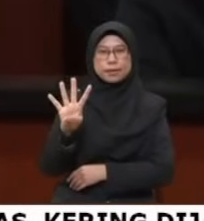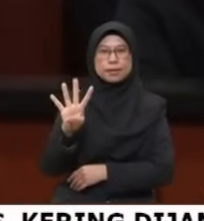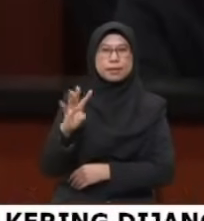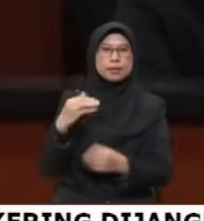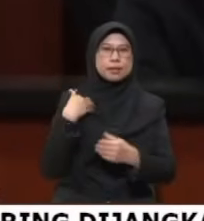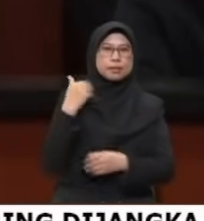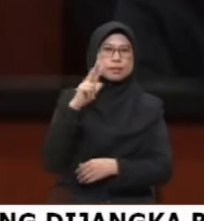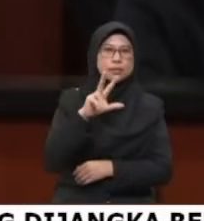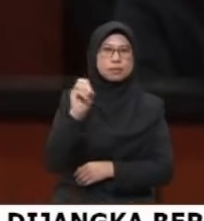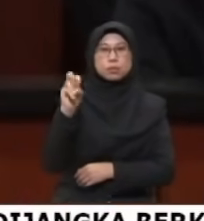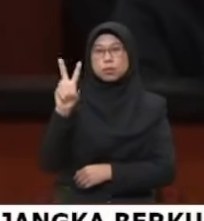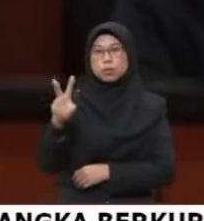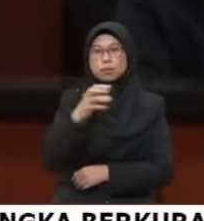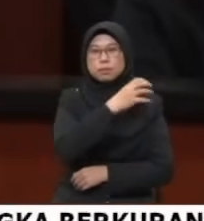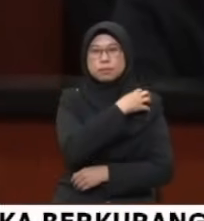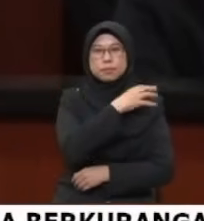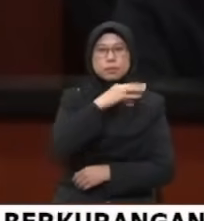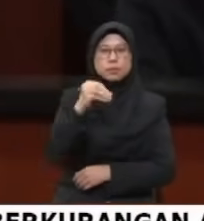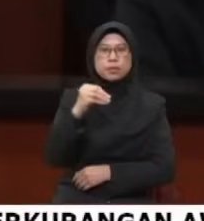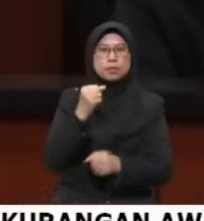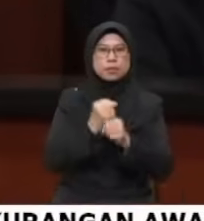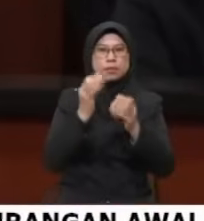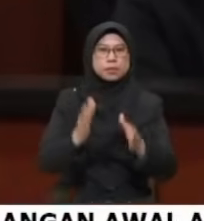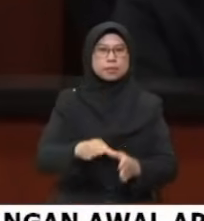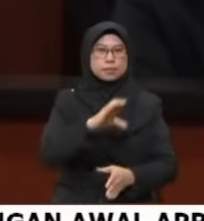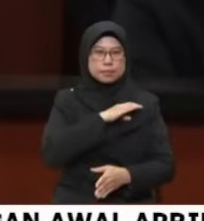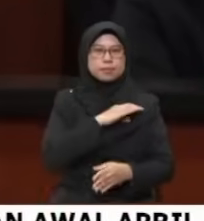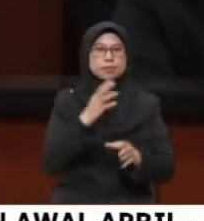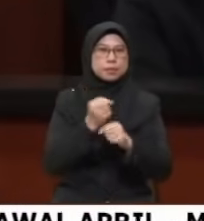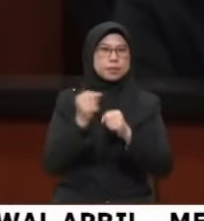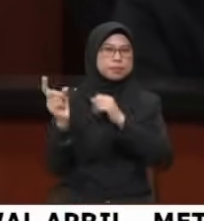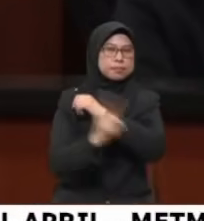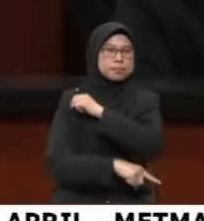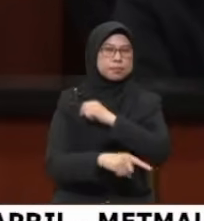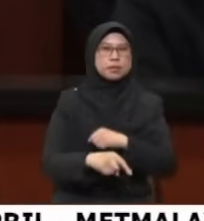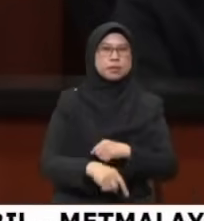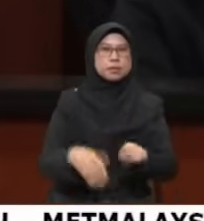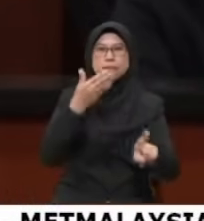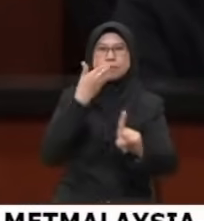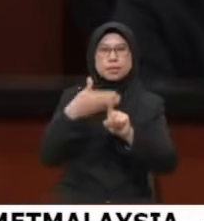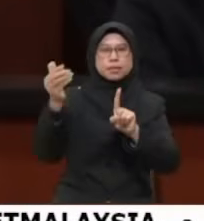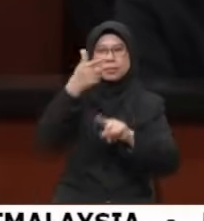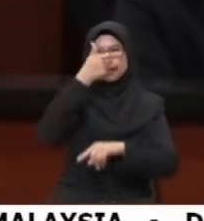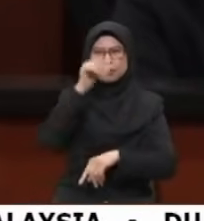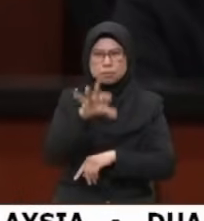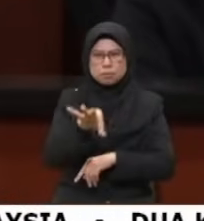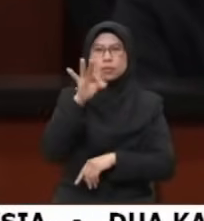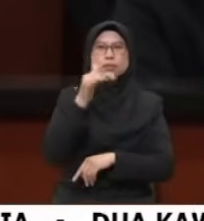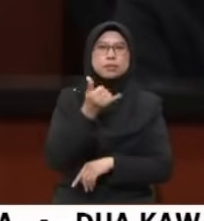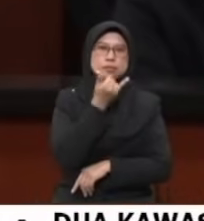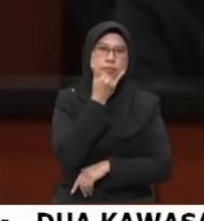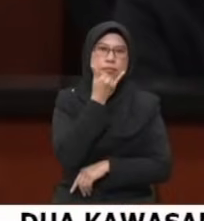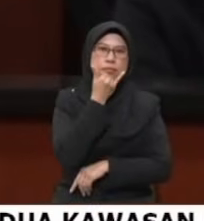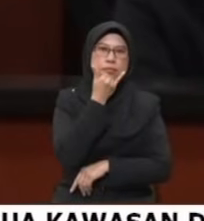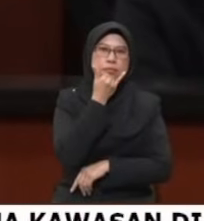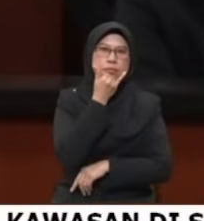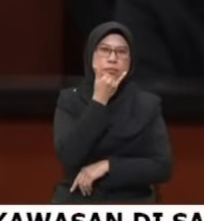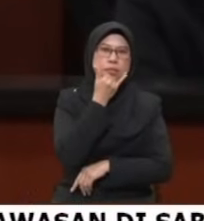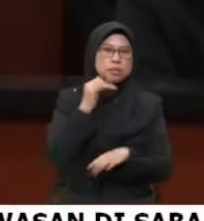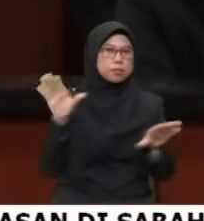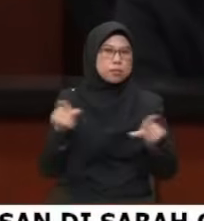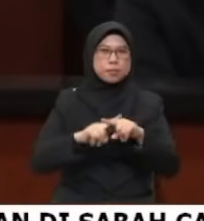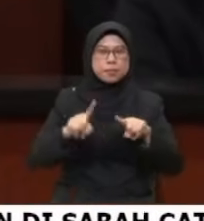302 orang pegawai dan anggota telah diberi hukuman buang kerja kerana didapati bersalah melakukan